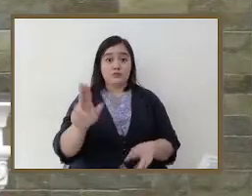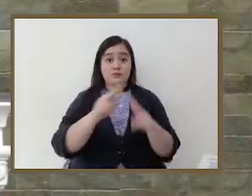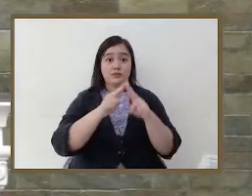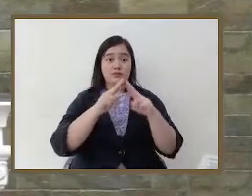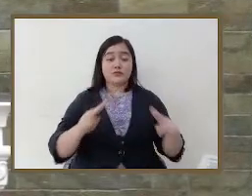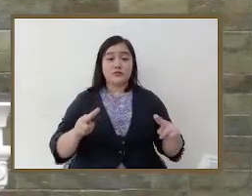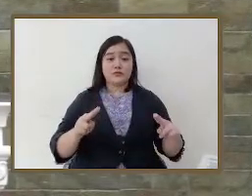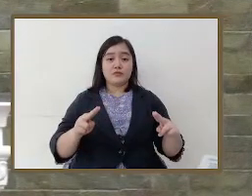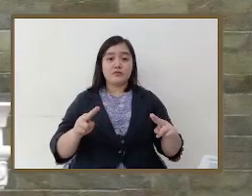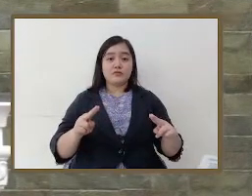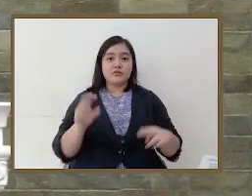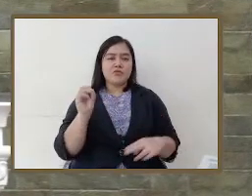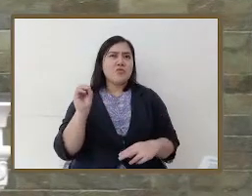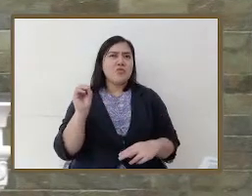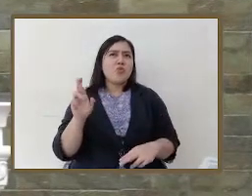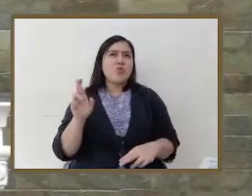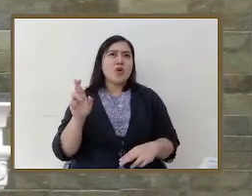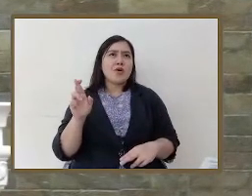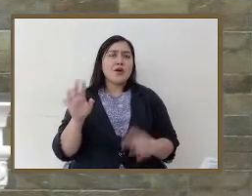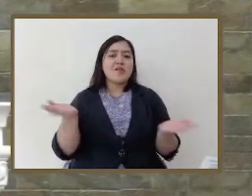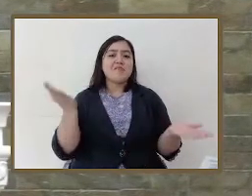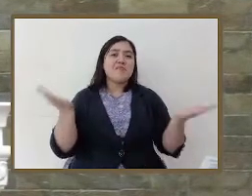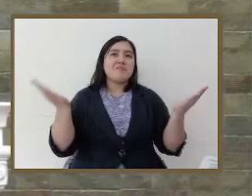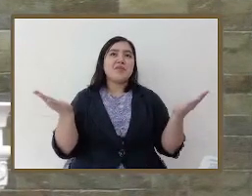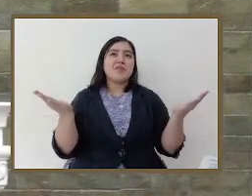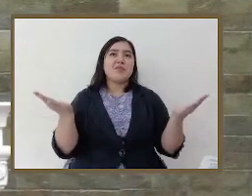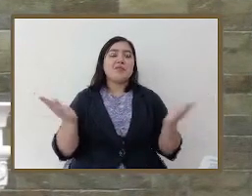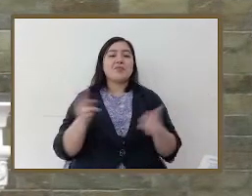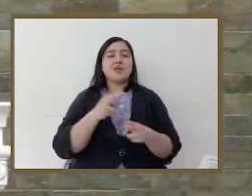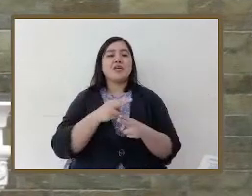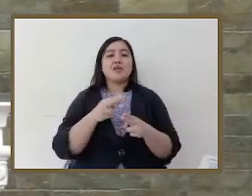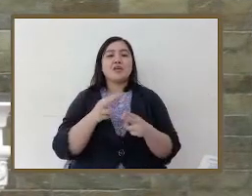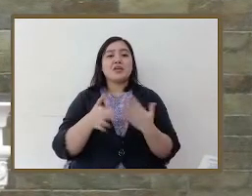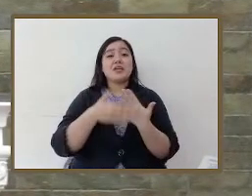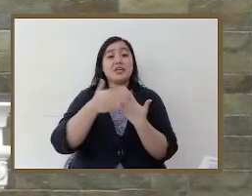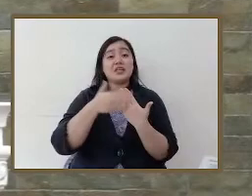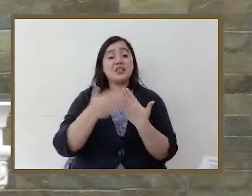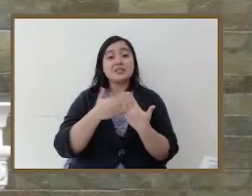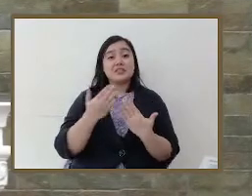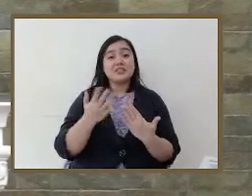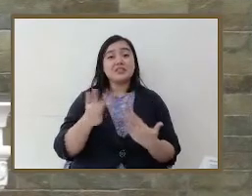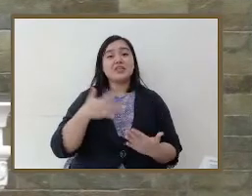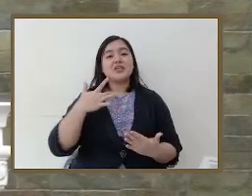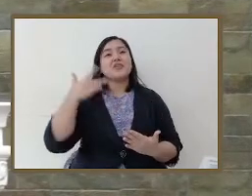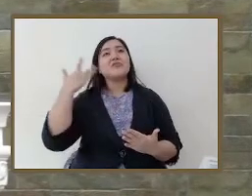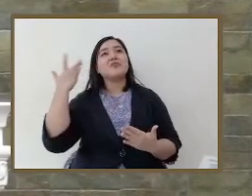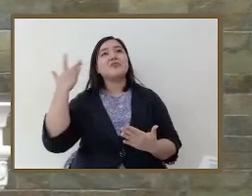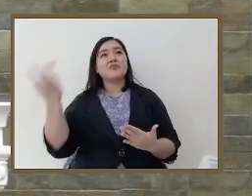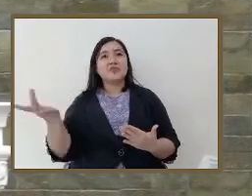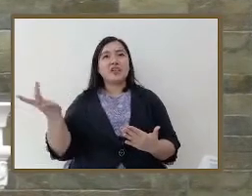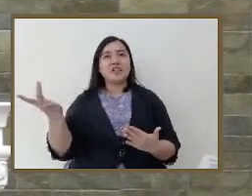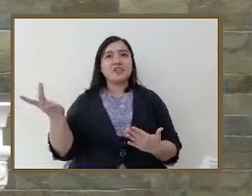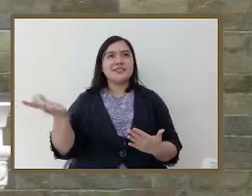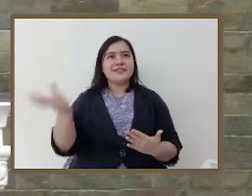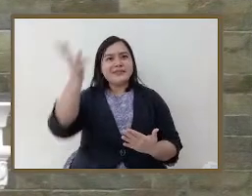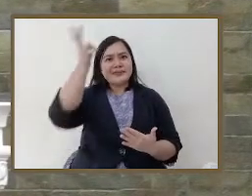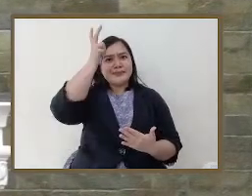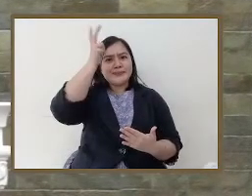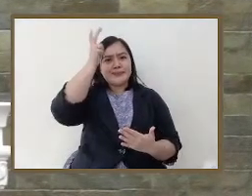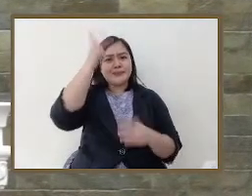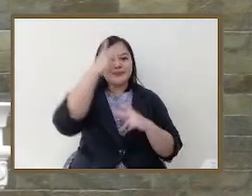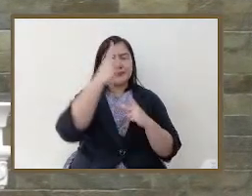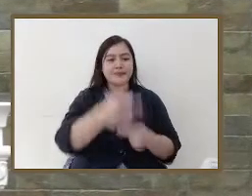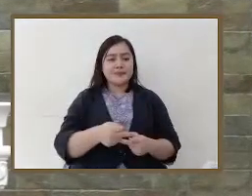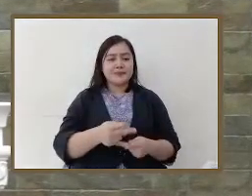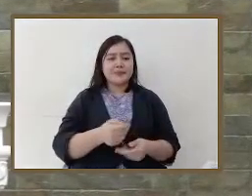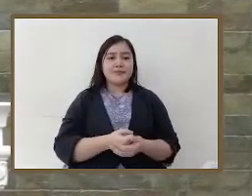O mas mararamdaman, madaling maramdaman ng ating mga anak yung presensya ng Diablo pag nandoon ka sa loob ng tahanan. Bakit?